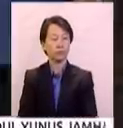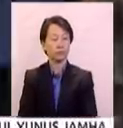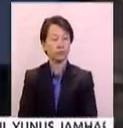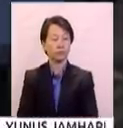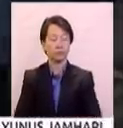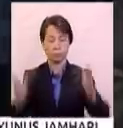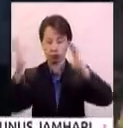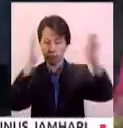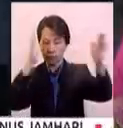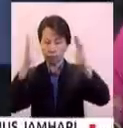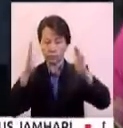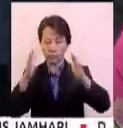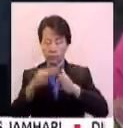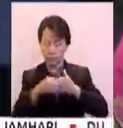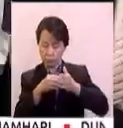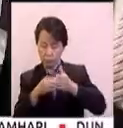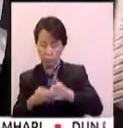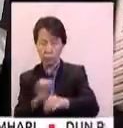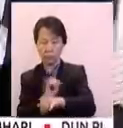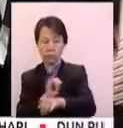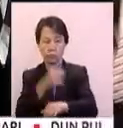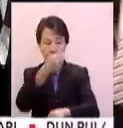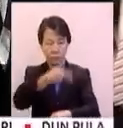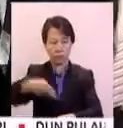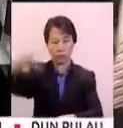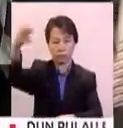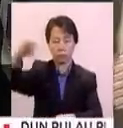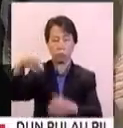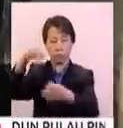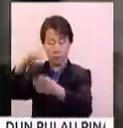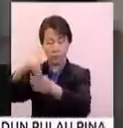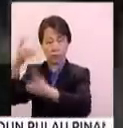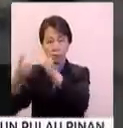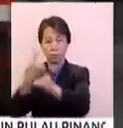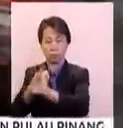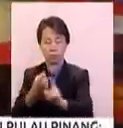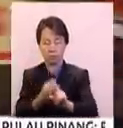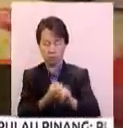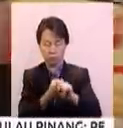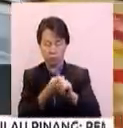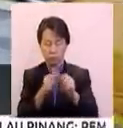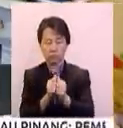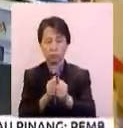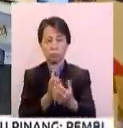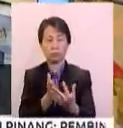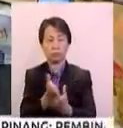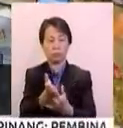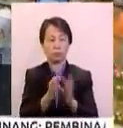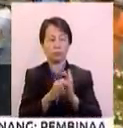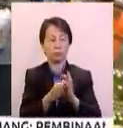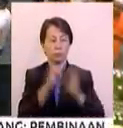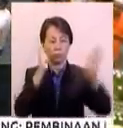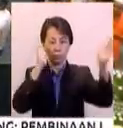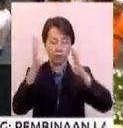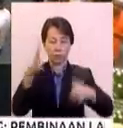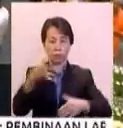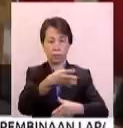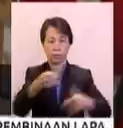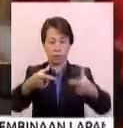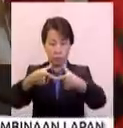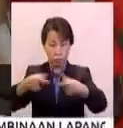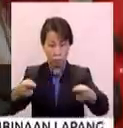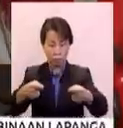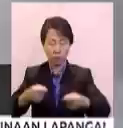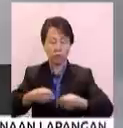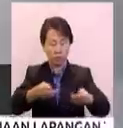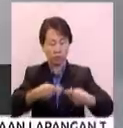Kedudukan negara sebagai peneraju industri halal di peringkat global diperkukuh menerusi kerjasama antara Malaysia dan Jepun. Ia